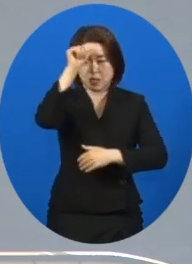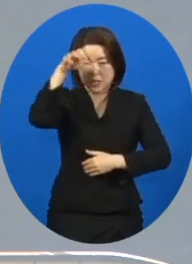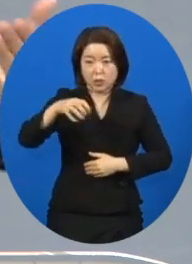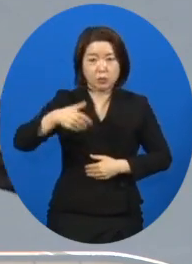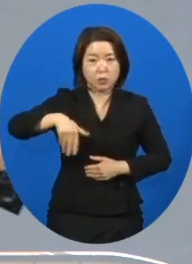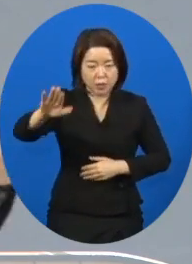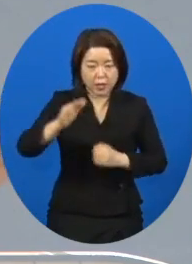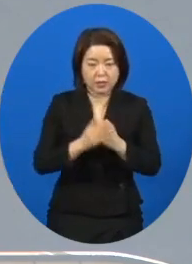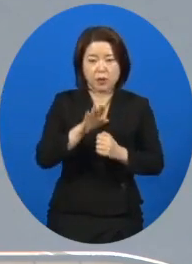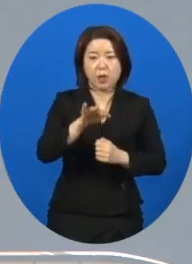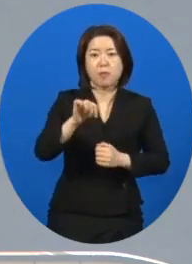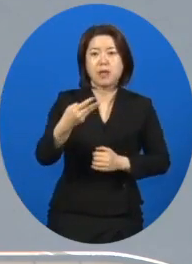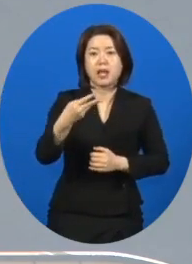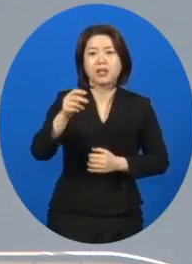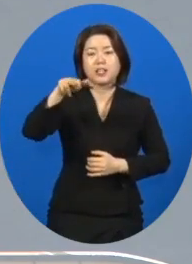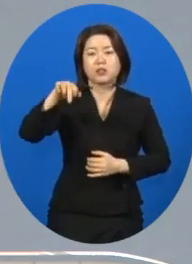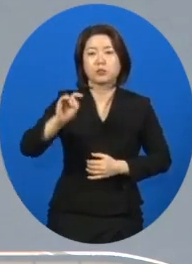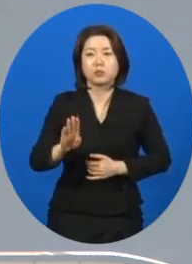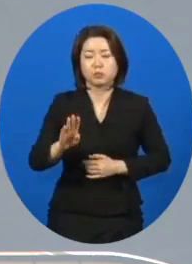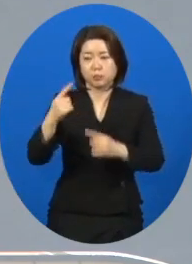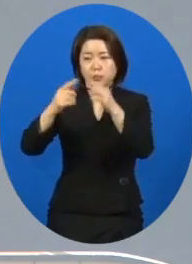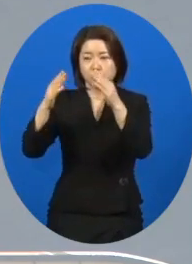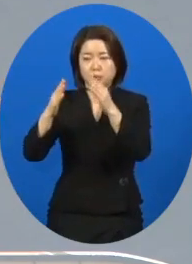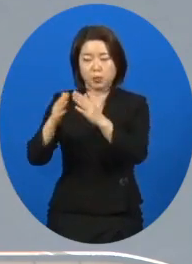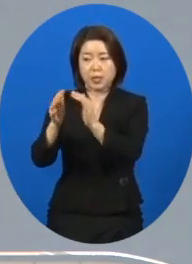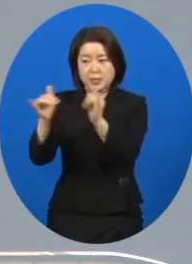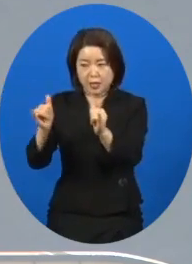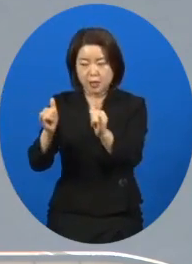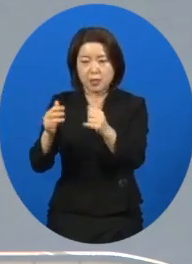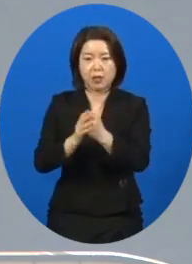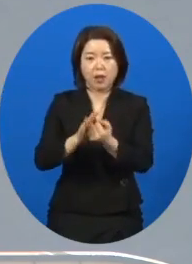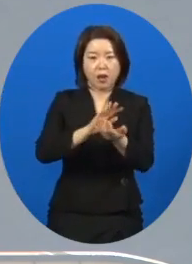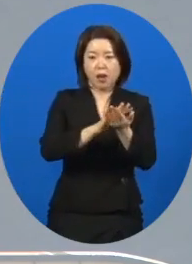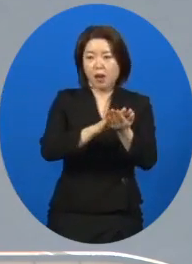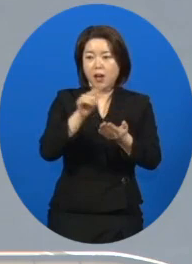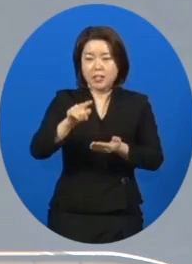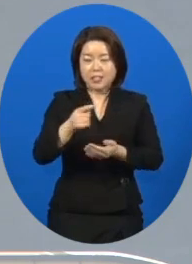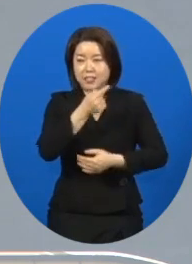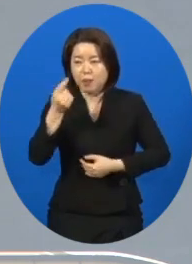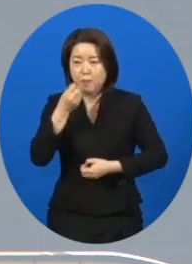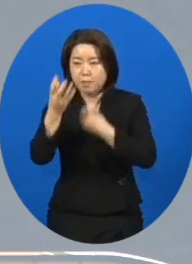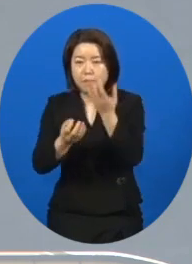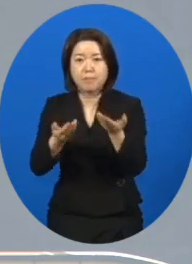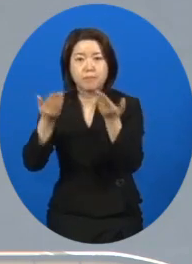그 벨리쿱 교회 교인들에게 그 되어진 일을 이야기를 했습니다.